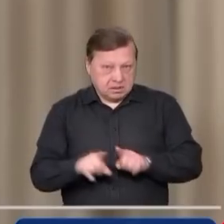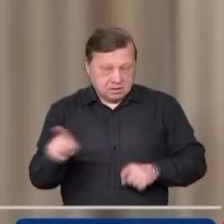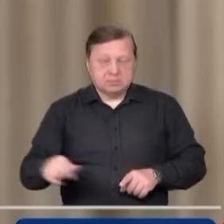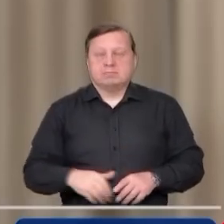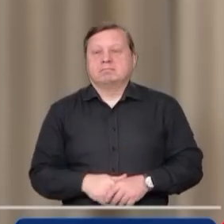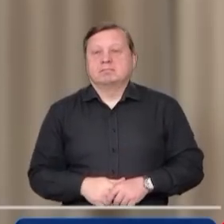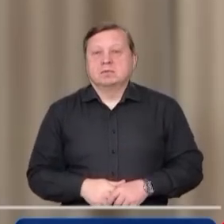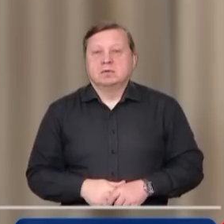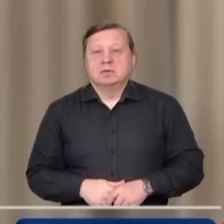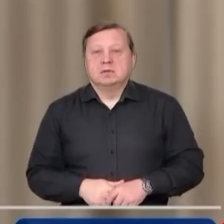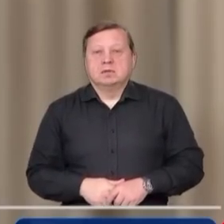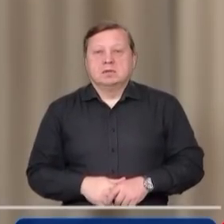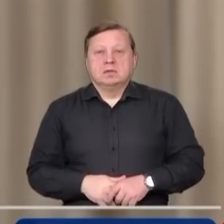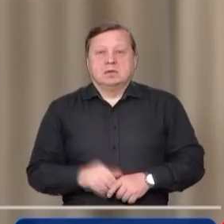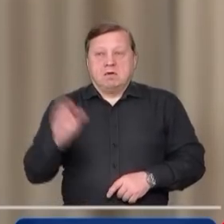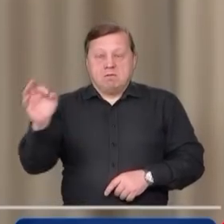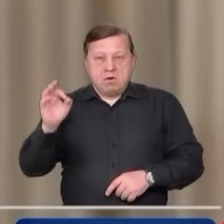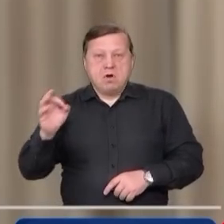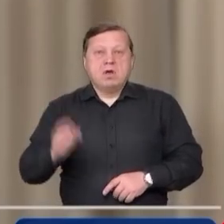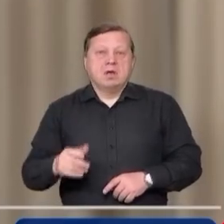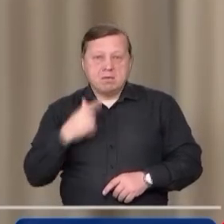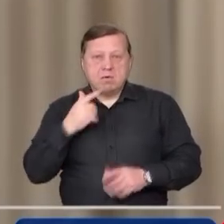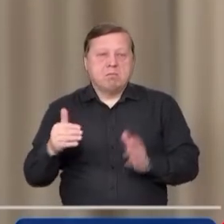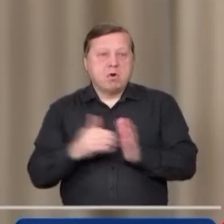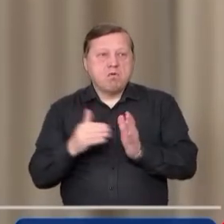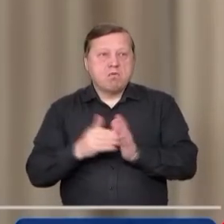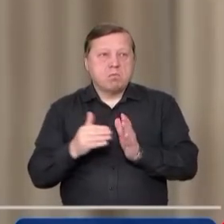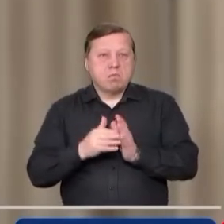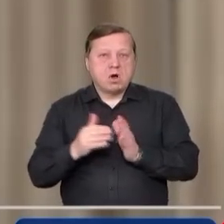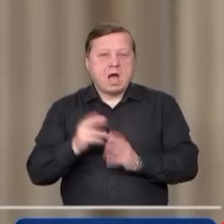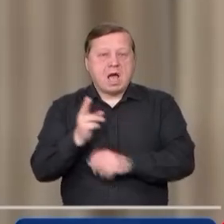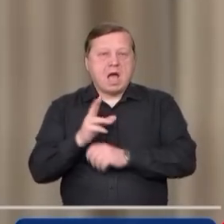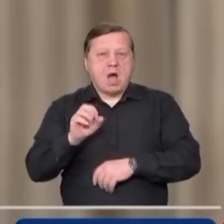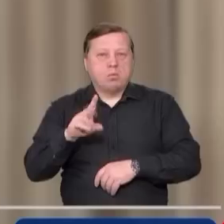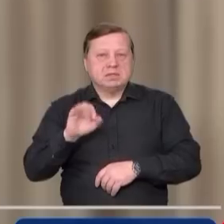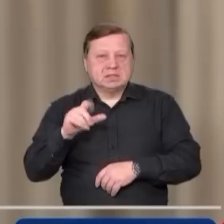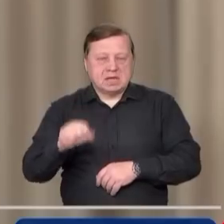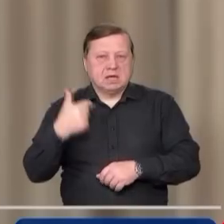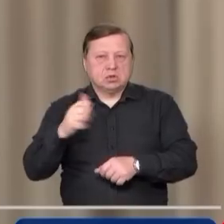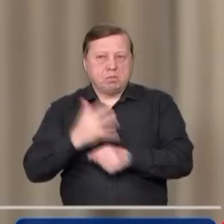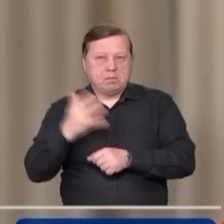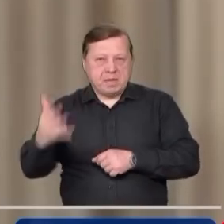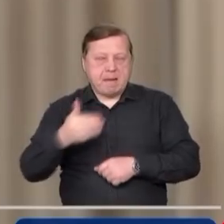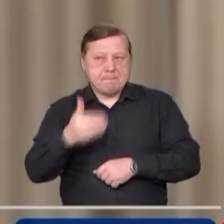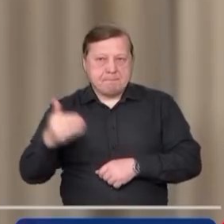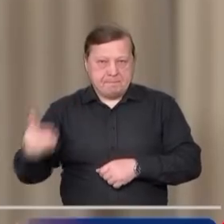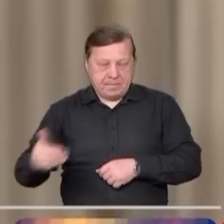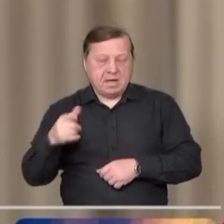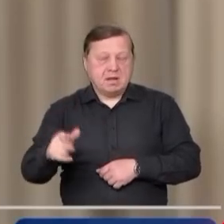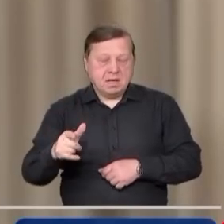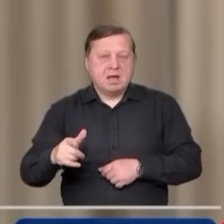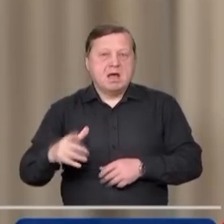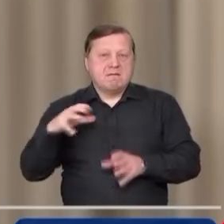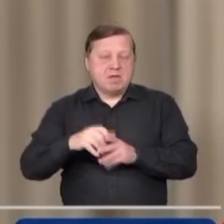pakiet w postaci bardzo potrzebnych chałubic 155 mm wraz z